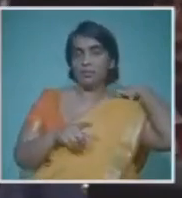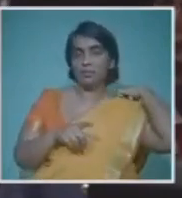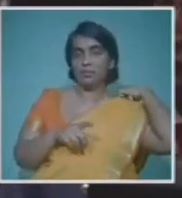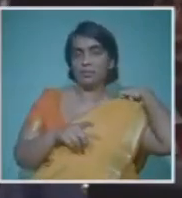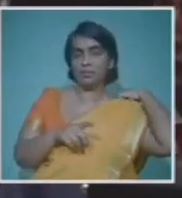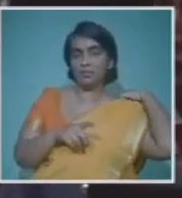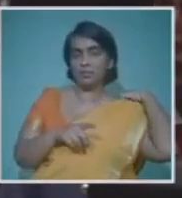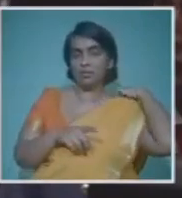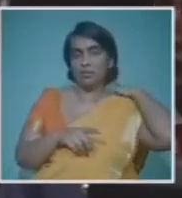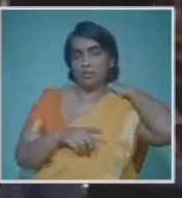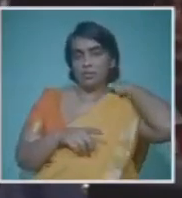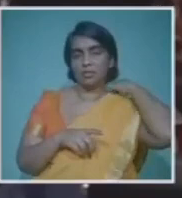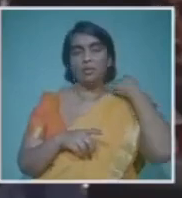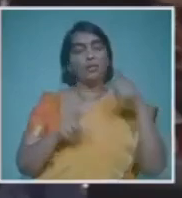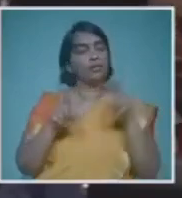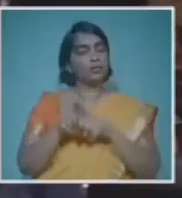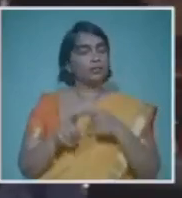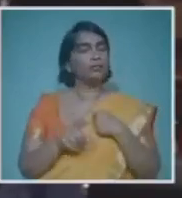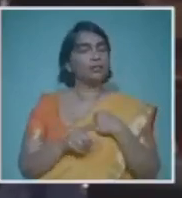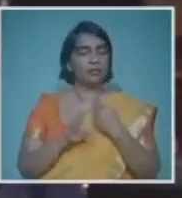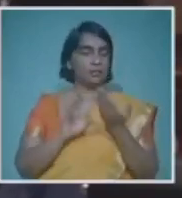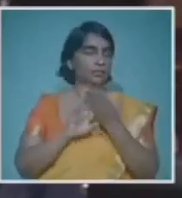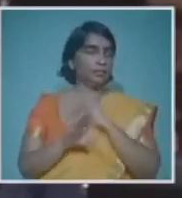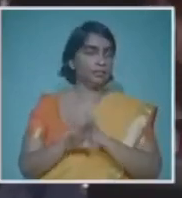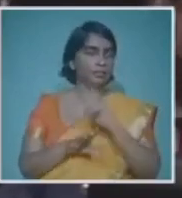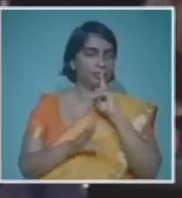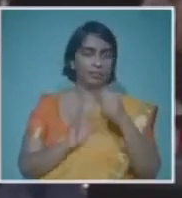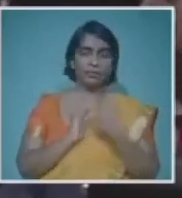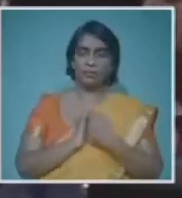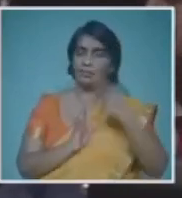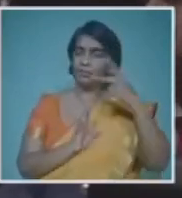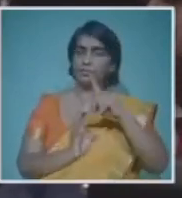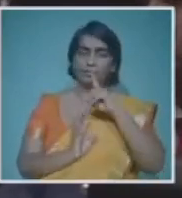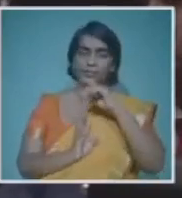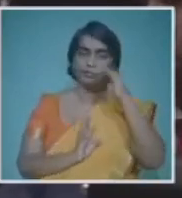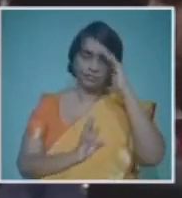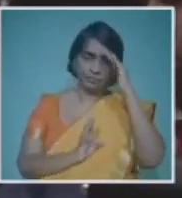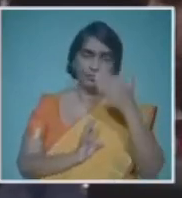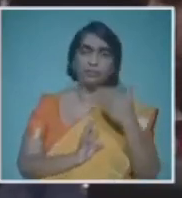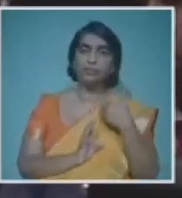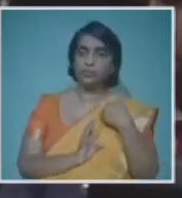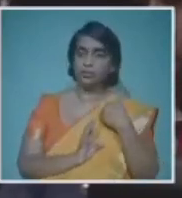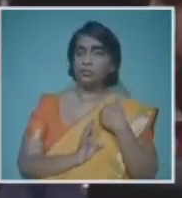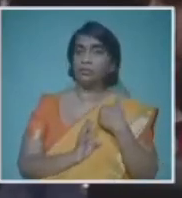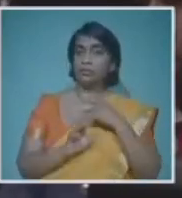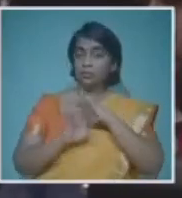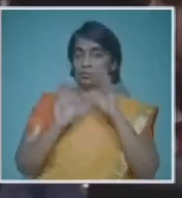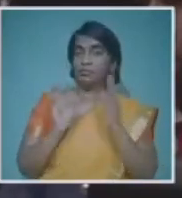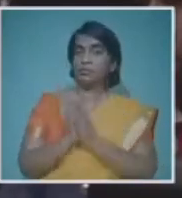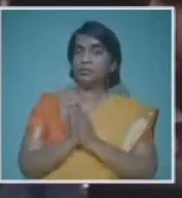කරන්නේ. ඒකම මම මීට පෙරත් කිව්ව ගරු නියෝජ්‍ය කතානායකතුමනි, මේ ප්‍රමාණයෙන්